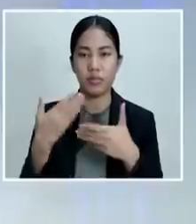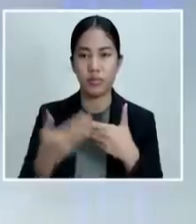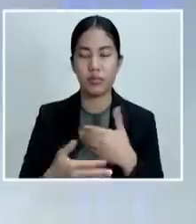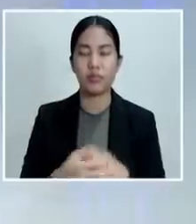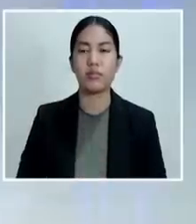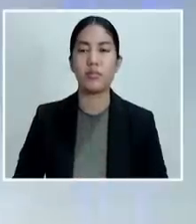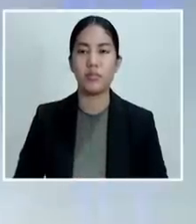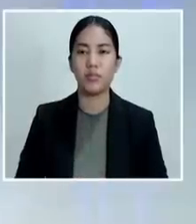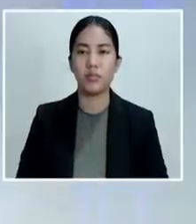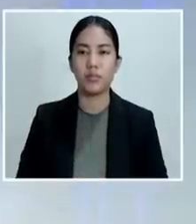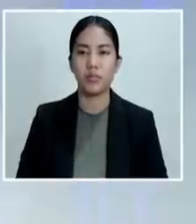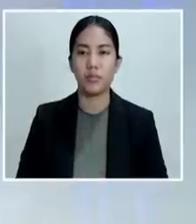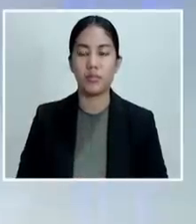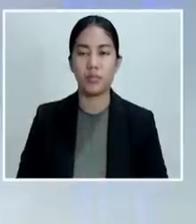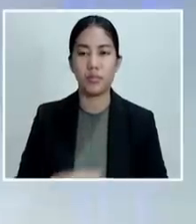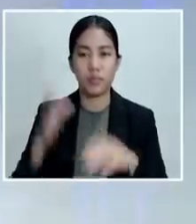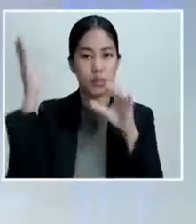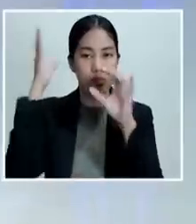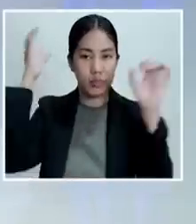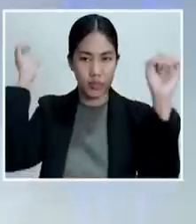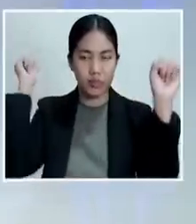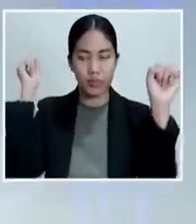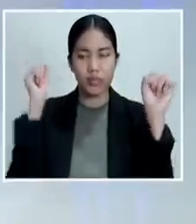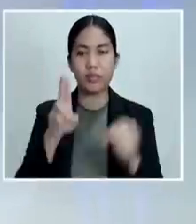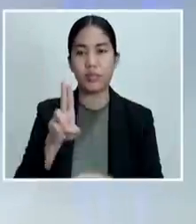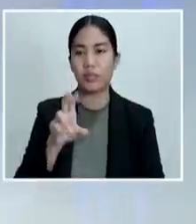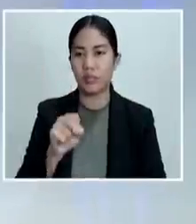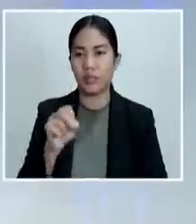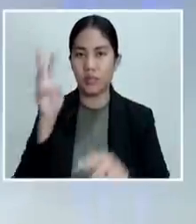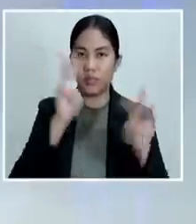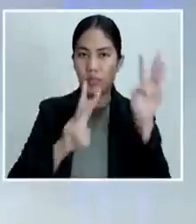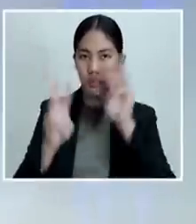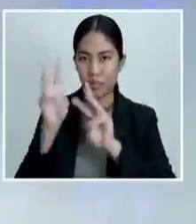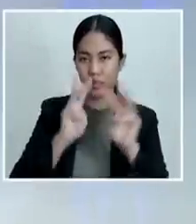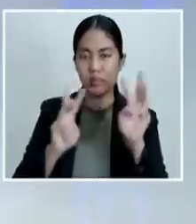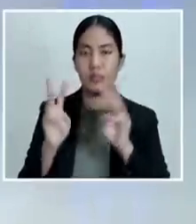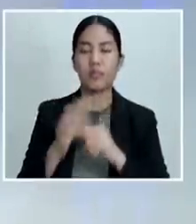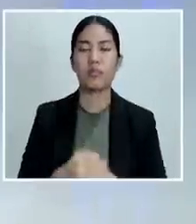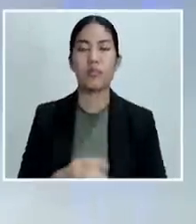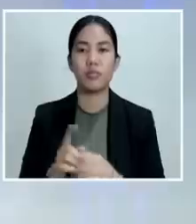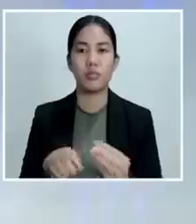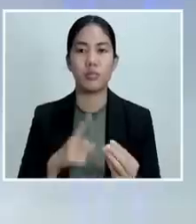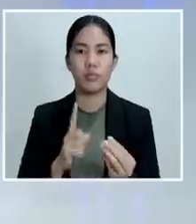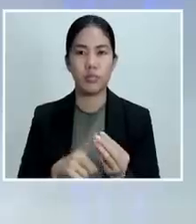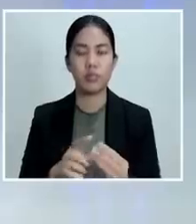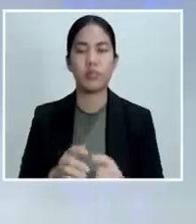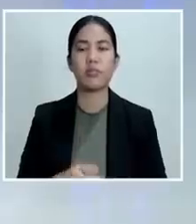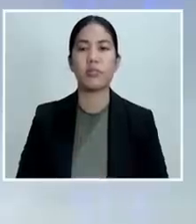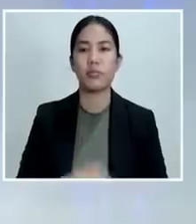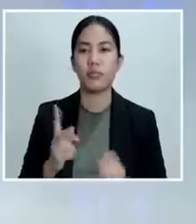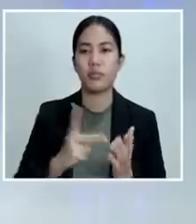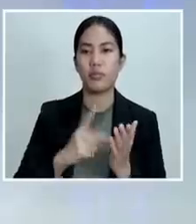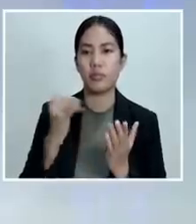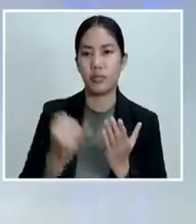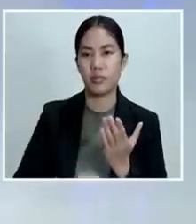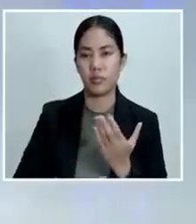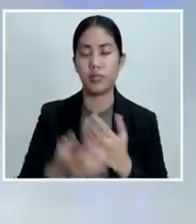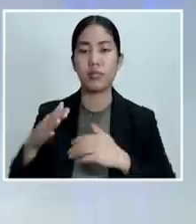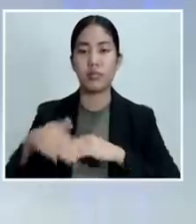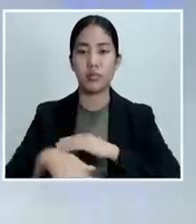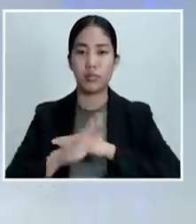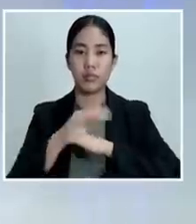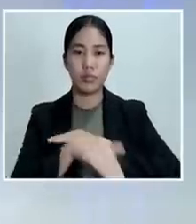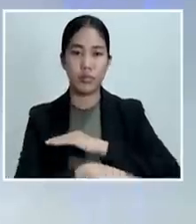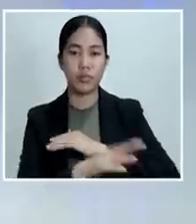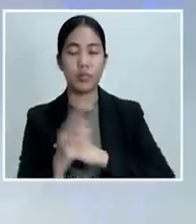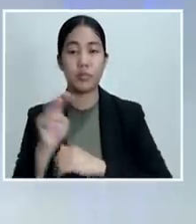Nababahala ang embahada ng Amerika sa Pilipinas sa isinasagawa ngayong reclamation project sa Manila Bay na pag-alaman ng